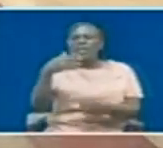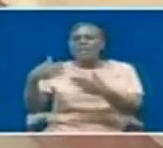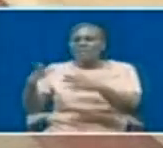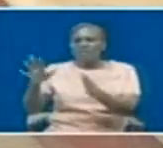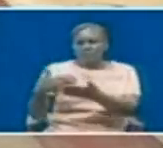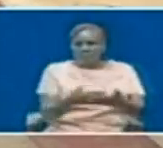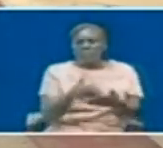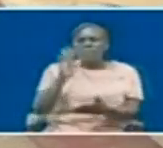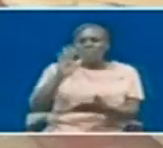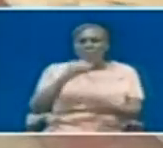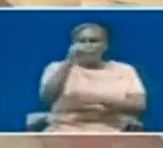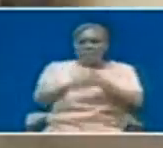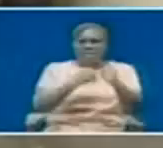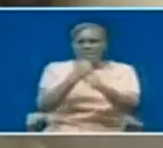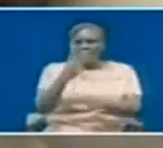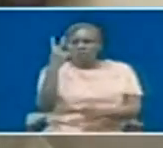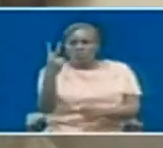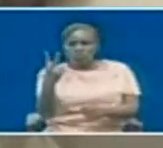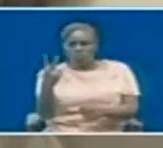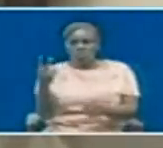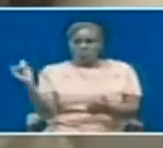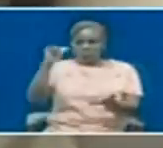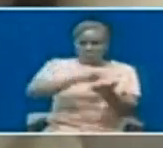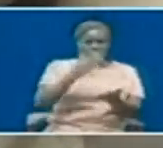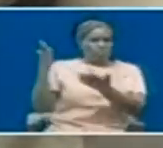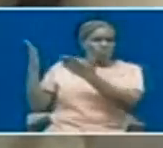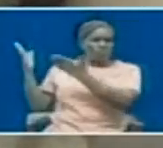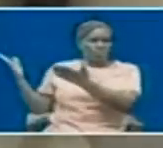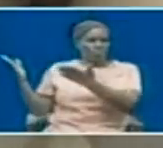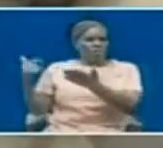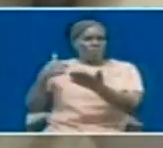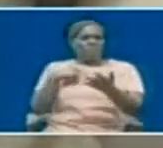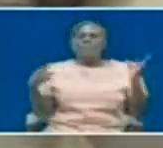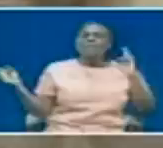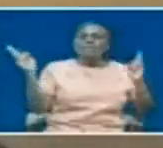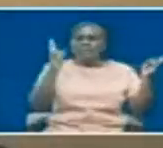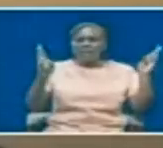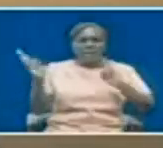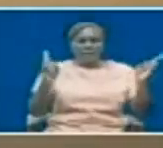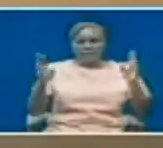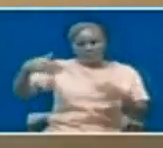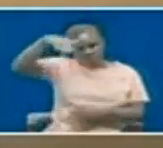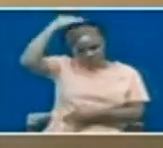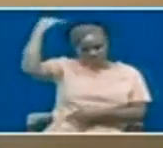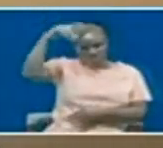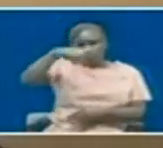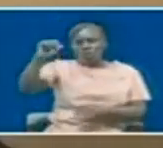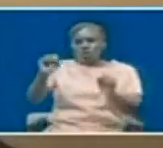mtoto wake wa miaka miwili Likoni Mombasa na kujipata hapa. Niko tayari kwenda Arabuni ili niokoe familia